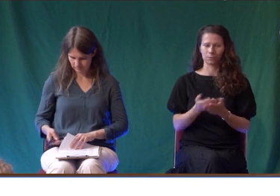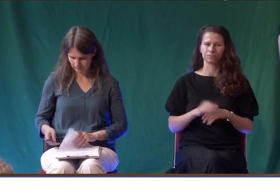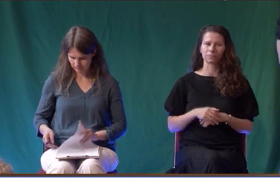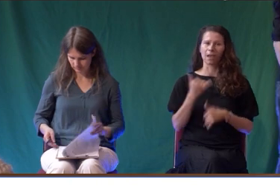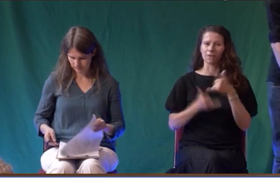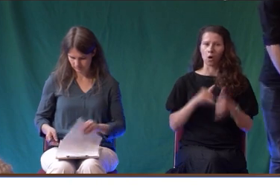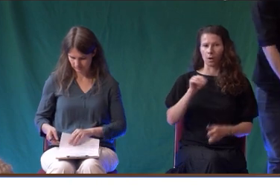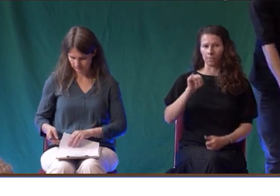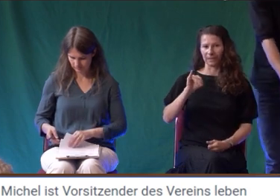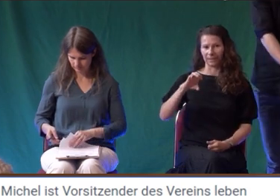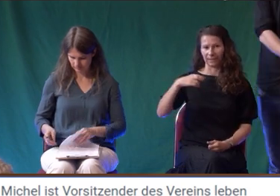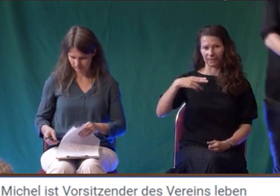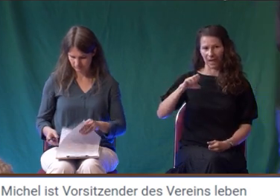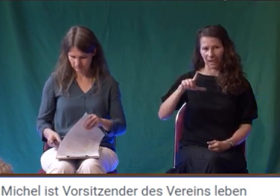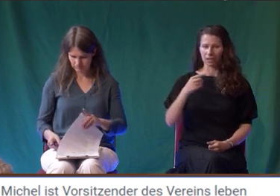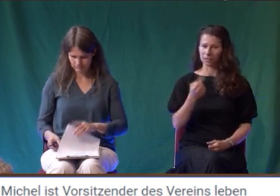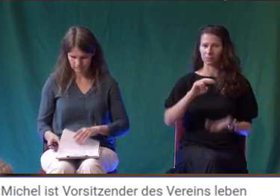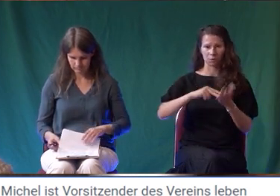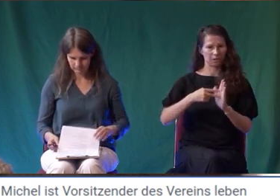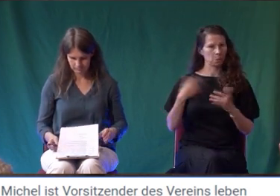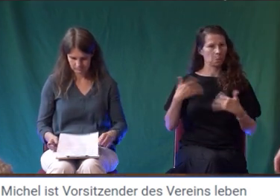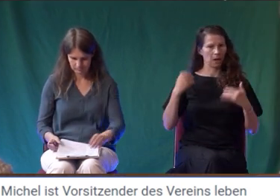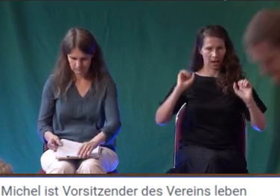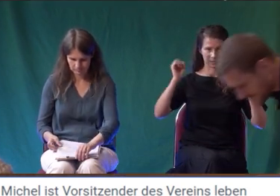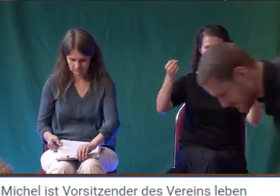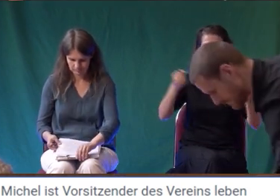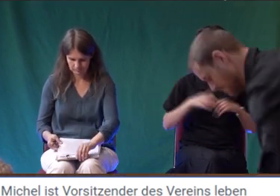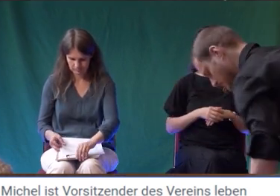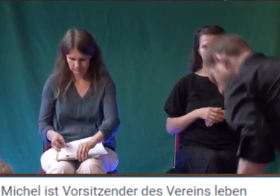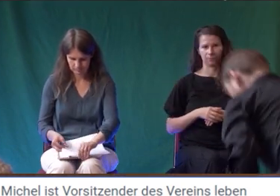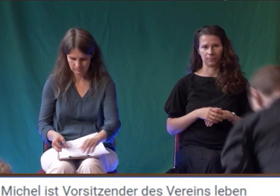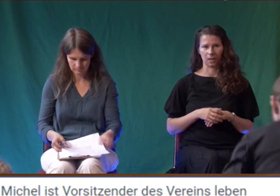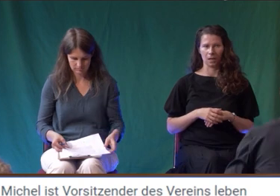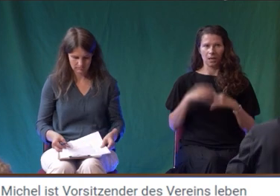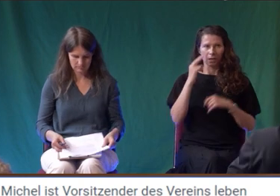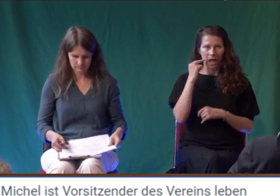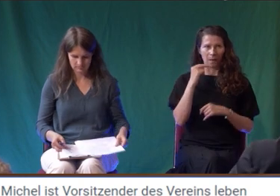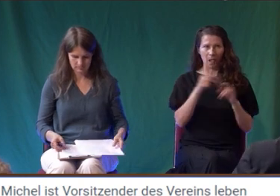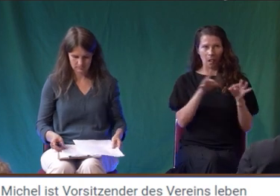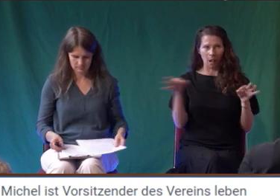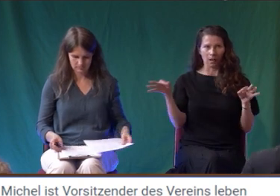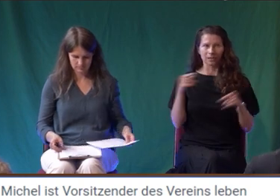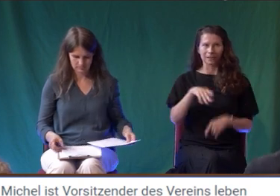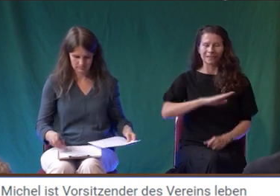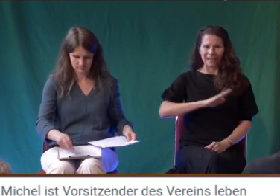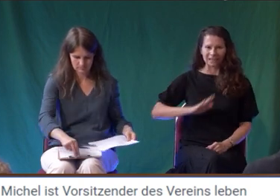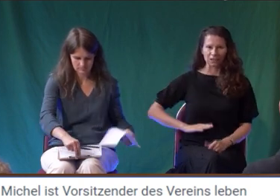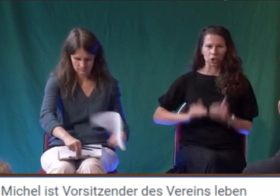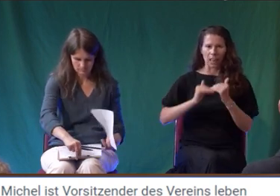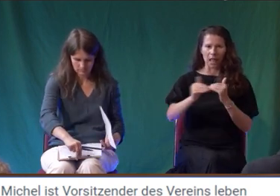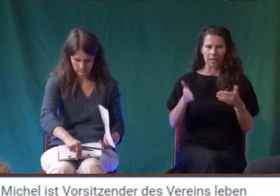politisch sehr aktiv sie setzt sich im jetzt kommt ein langer Name sie setzt sich im sächsischen